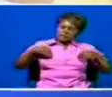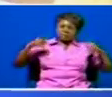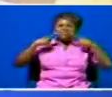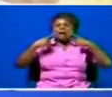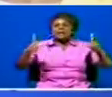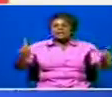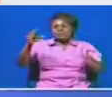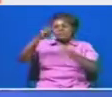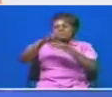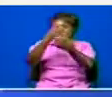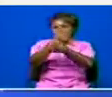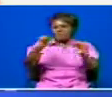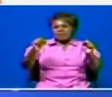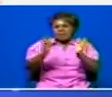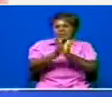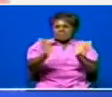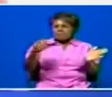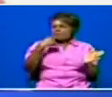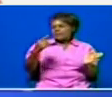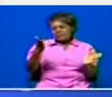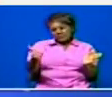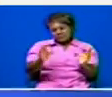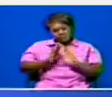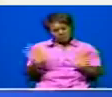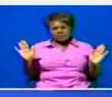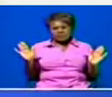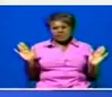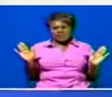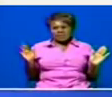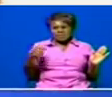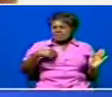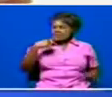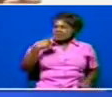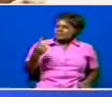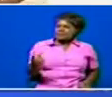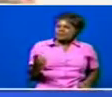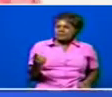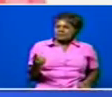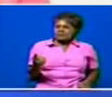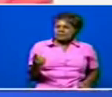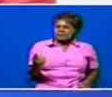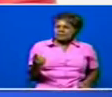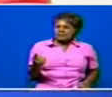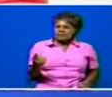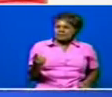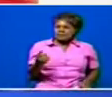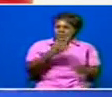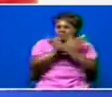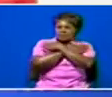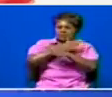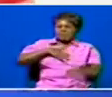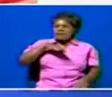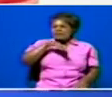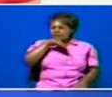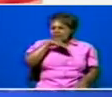ya kura ya urais. Wananchi wakisema ni hivi ni hivi. Hata ndio naambia mheshimiwa rafiki yangu kina Raila na